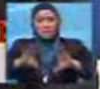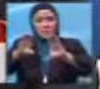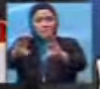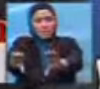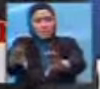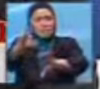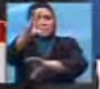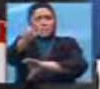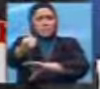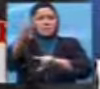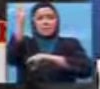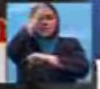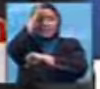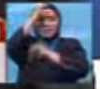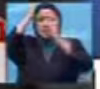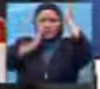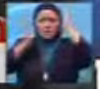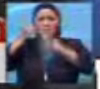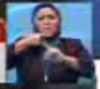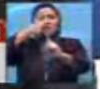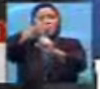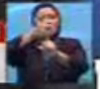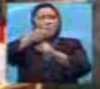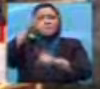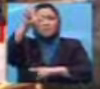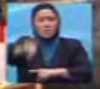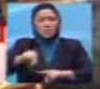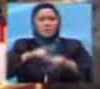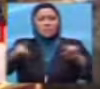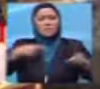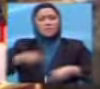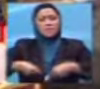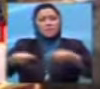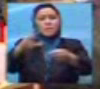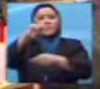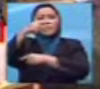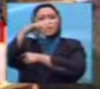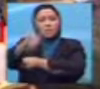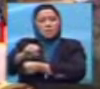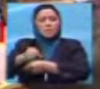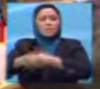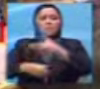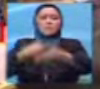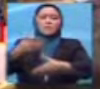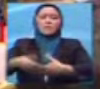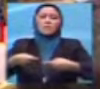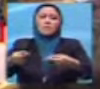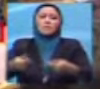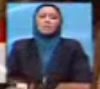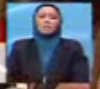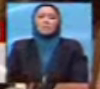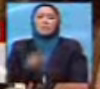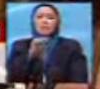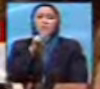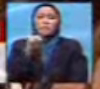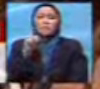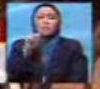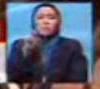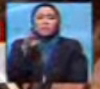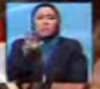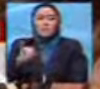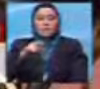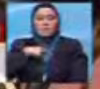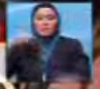suruh. Tapi tak eloklah dia suruh kerajaan NGO ni. Tan Sri Syed Hamid ditemui media selepas merasmikan